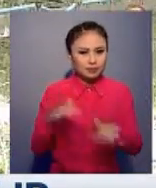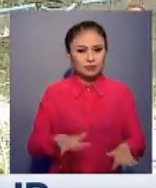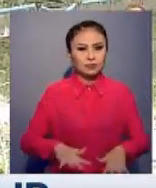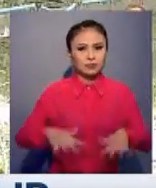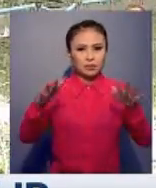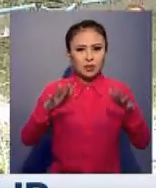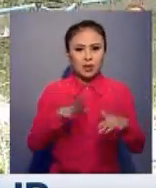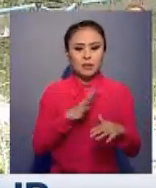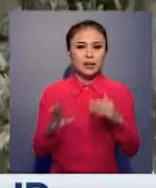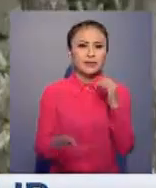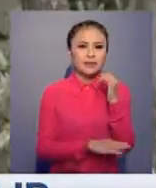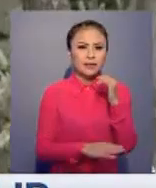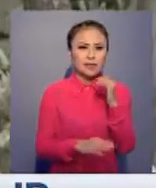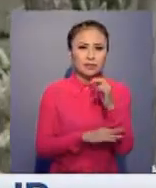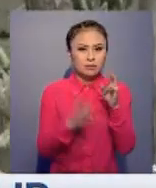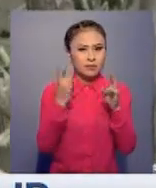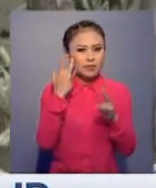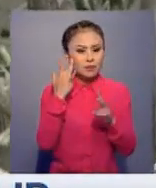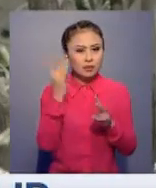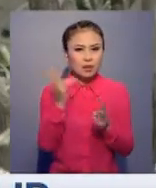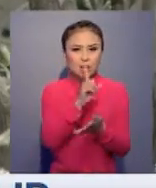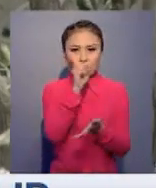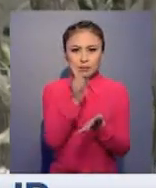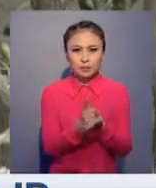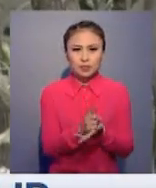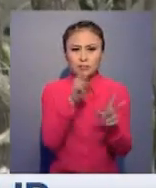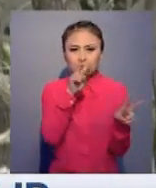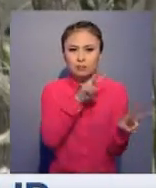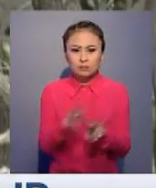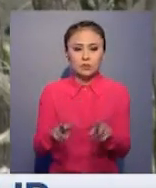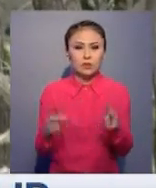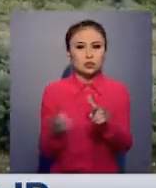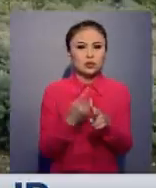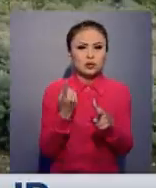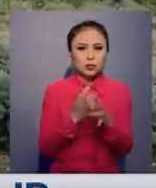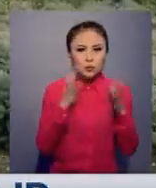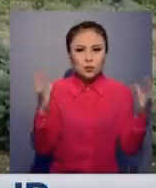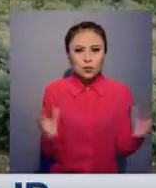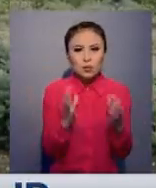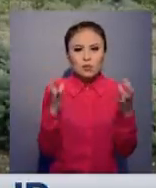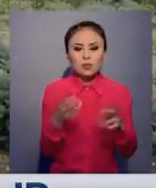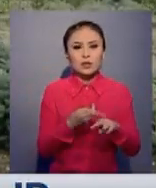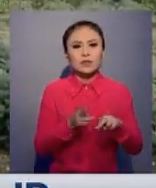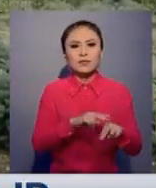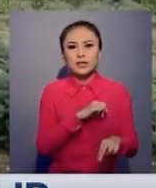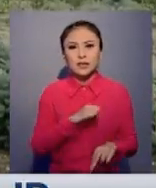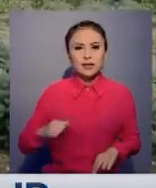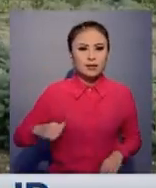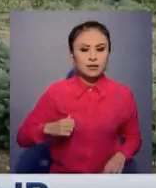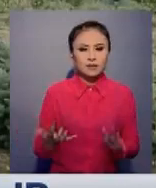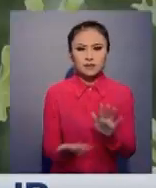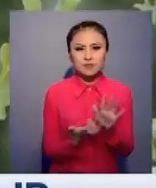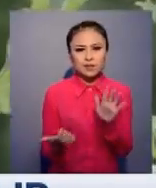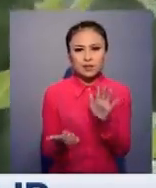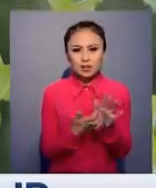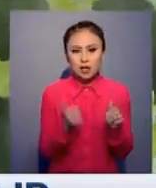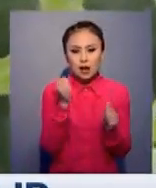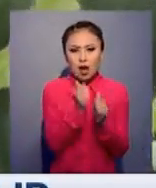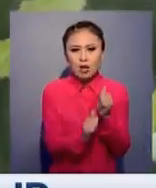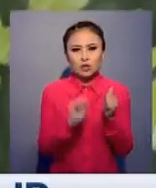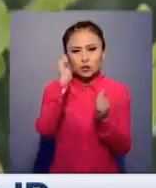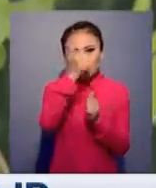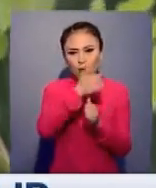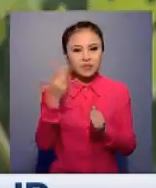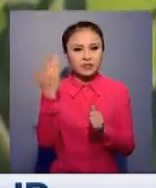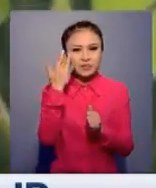Павлодардың ағаш қорын шұғыл сауықтыру қажет. Өңірде 20-ға жуық ағаш түрін өсіретін тәлімбақ бар. Яғни ресурс жеткілікті. Жыл сайын ағаш